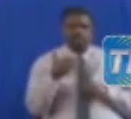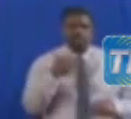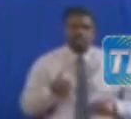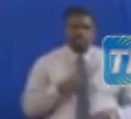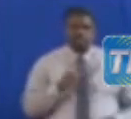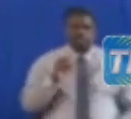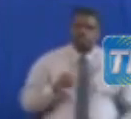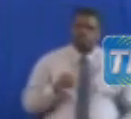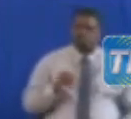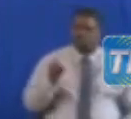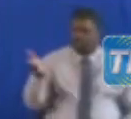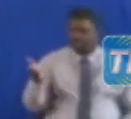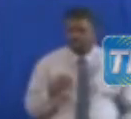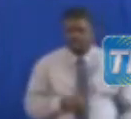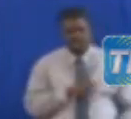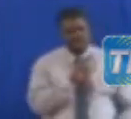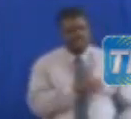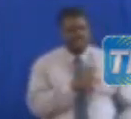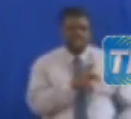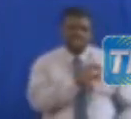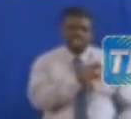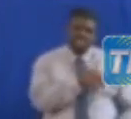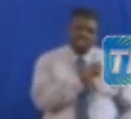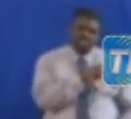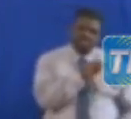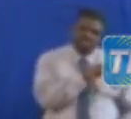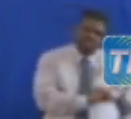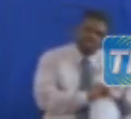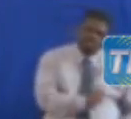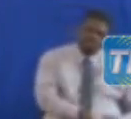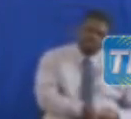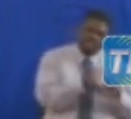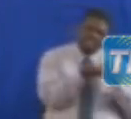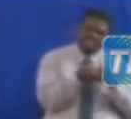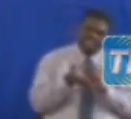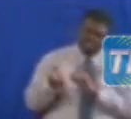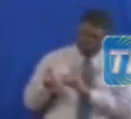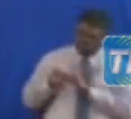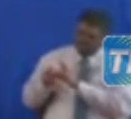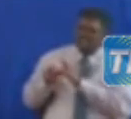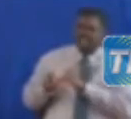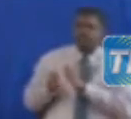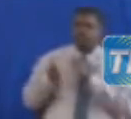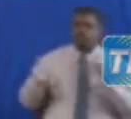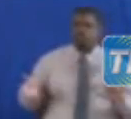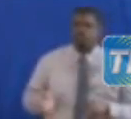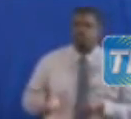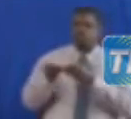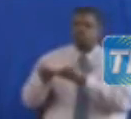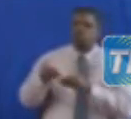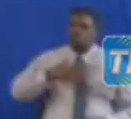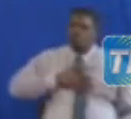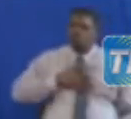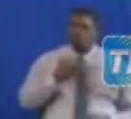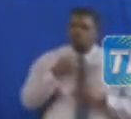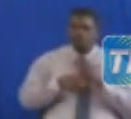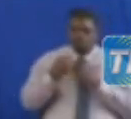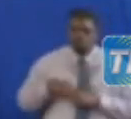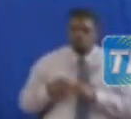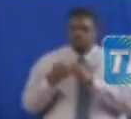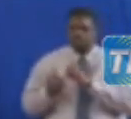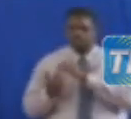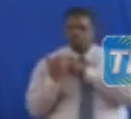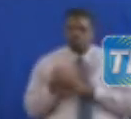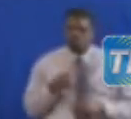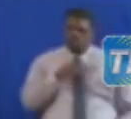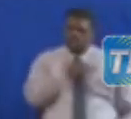Mheshimiwa Dugange pamoja na Mheshimiwa Ndejembi kwa usaidizi na ushirikiano wao mkubwa wanaotoa kwangu katika kutekeleza